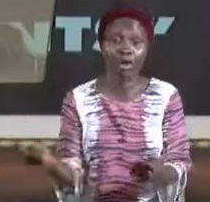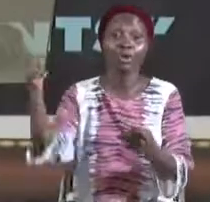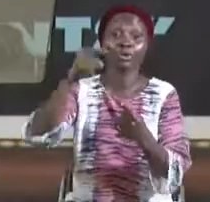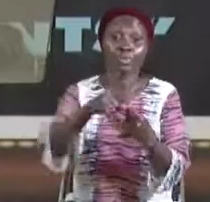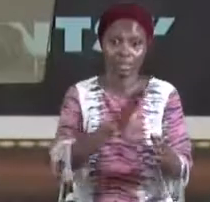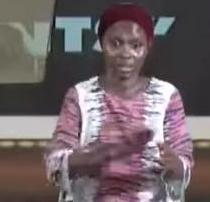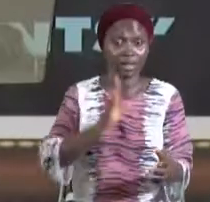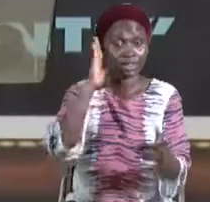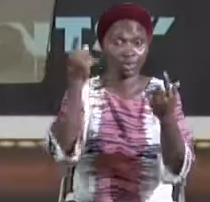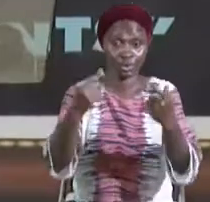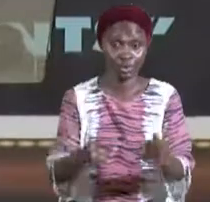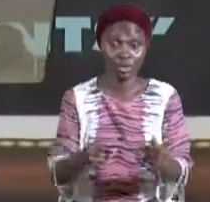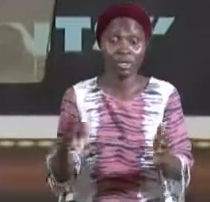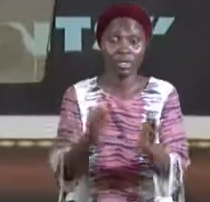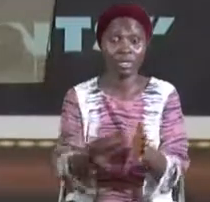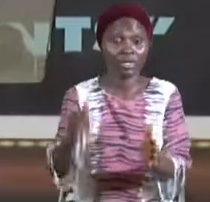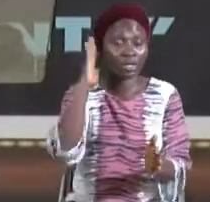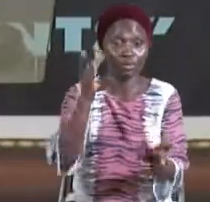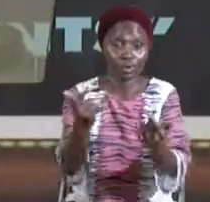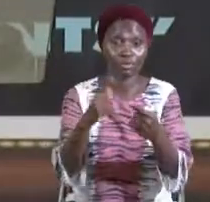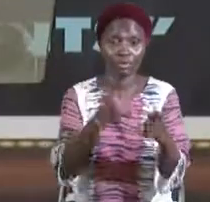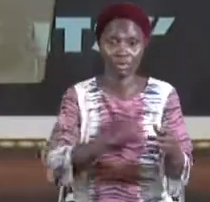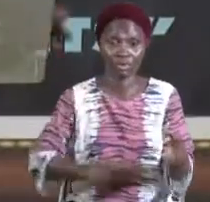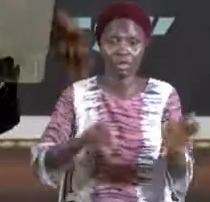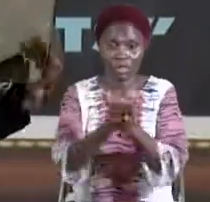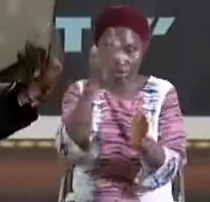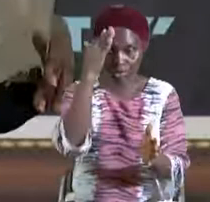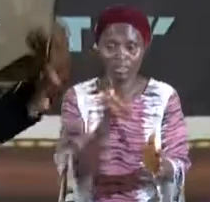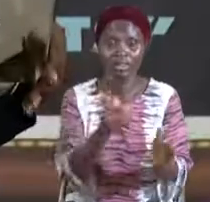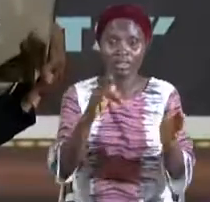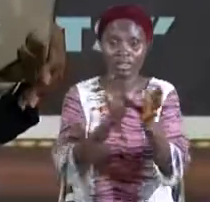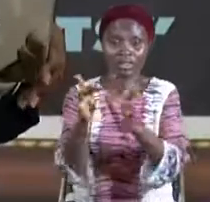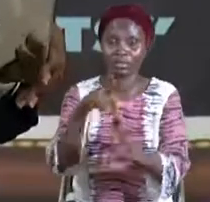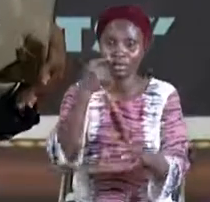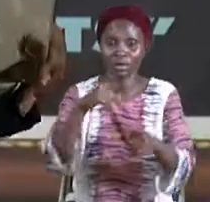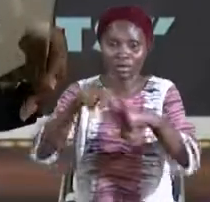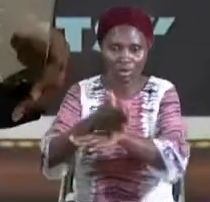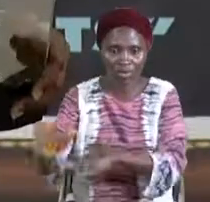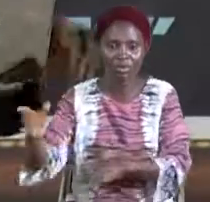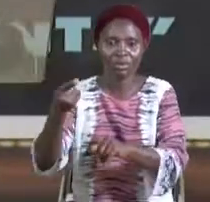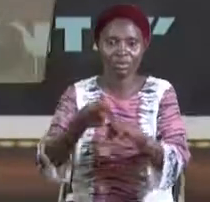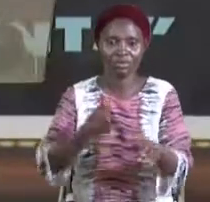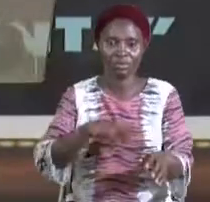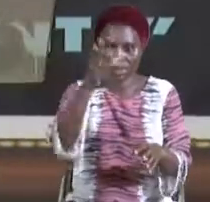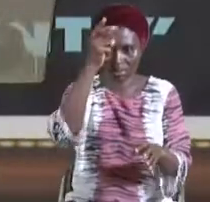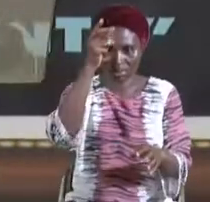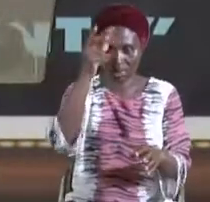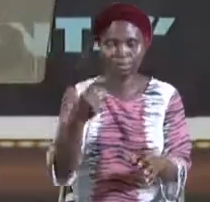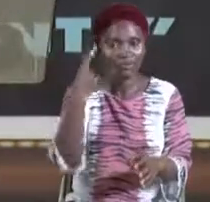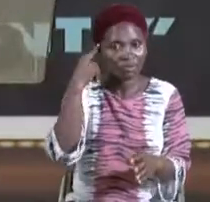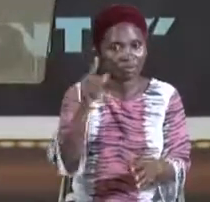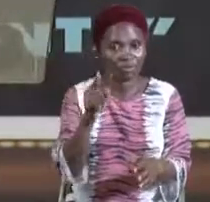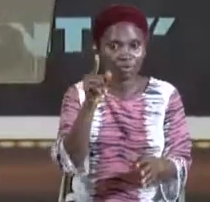jusqu'au retour de Christ, pour qu'ils viennent au Seigneur. Voilà pourquoi Jésus-Christ lui a dit, « Arrière de moi, Satan !» Car tu